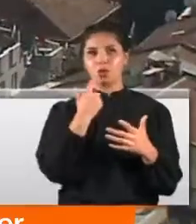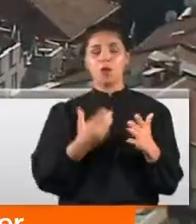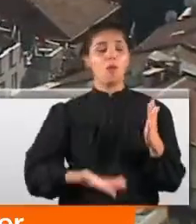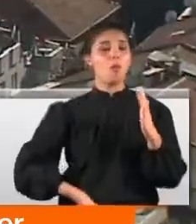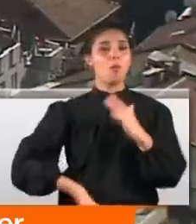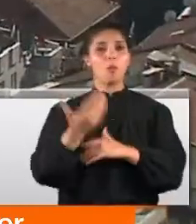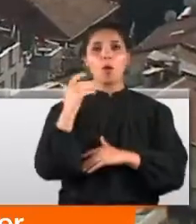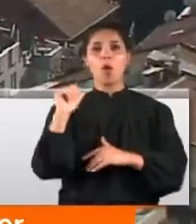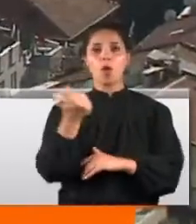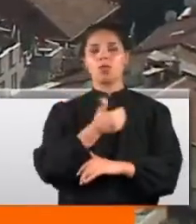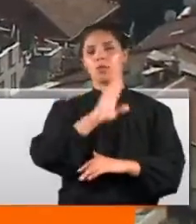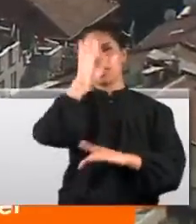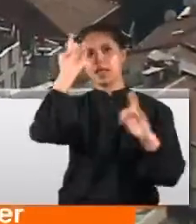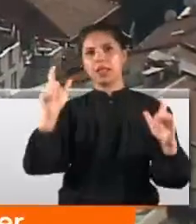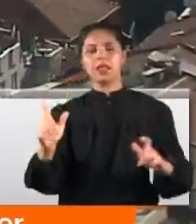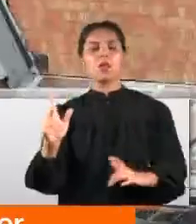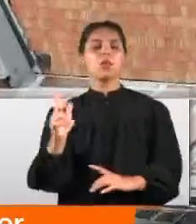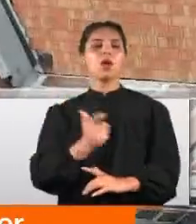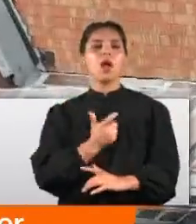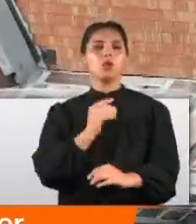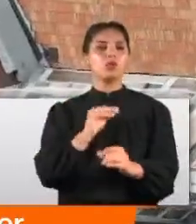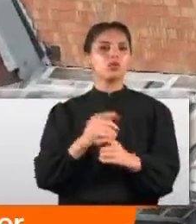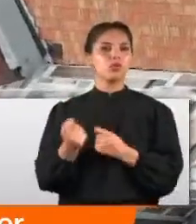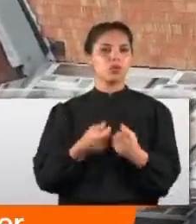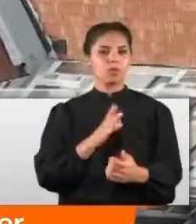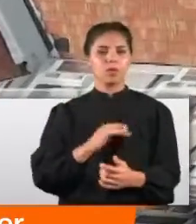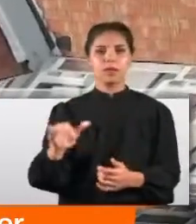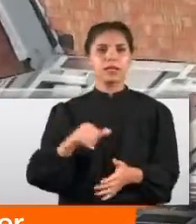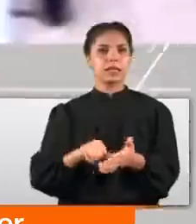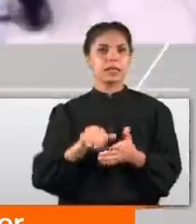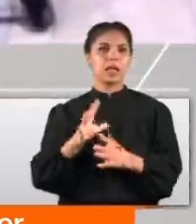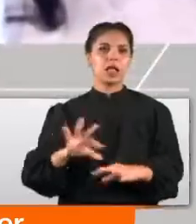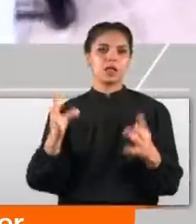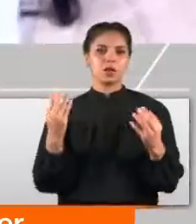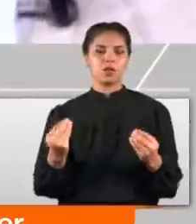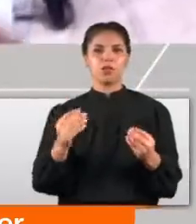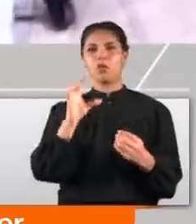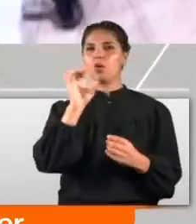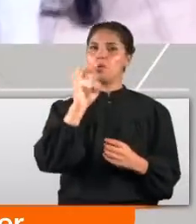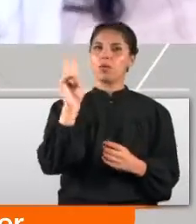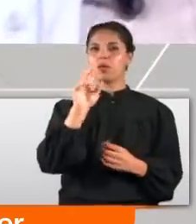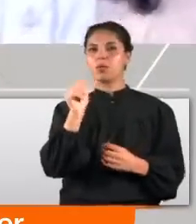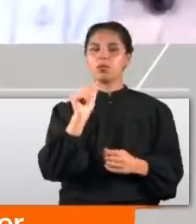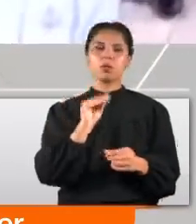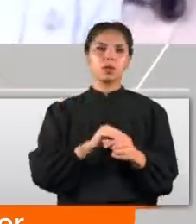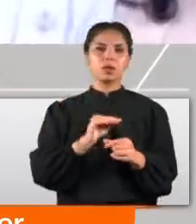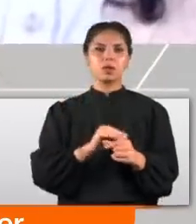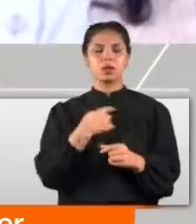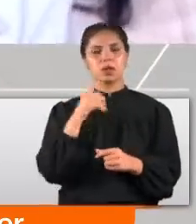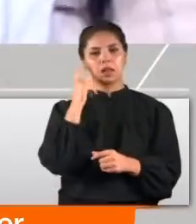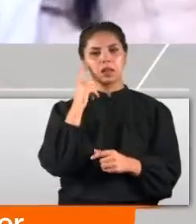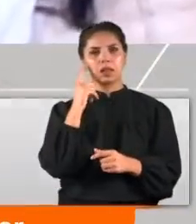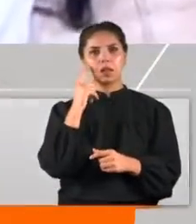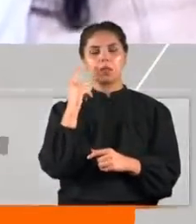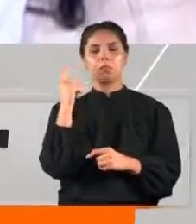taşıyan İstanbul yasası için çalışmalar sürüyor ve çok yakın bir zamanda hazır olacak. Herhalde 15-20 gün içerisinde bir ana